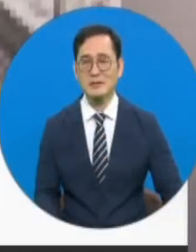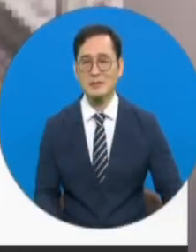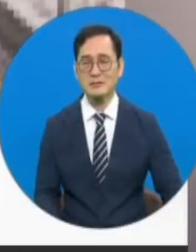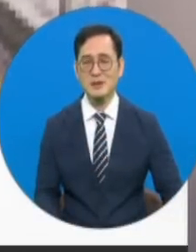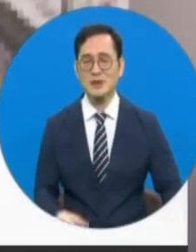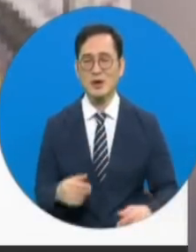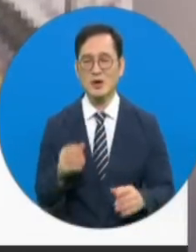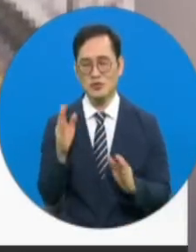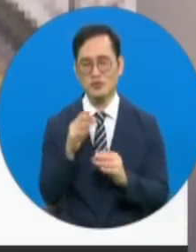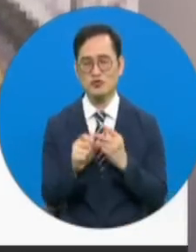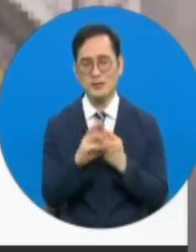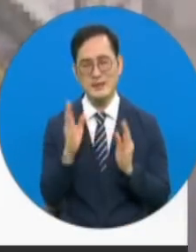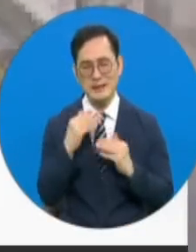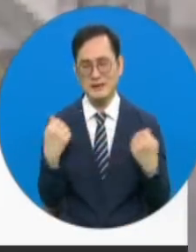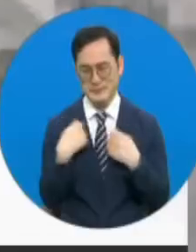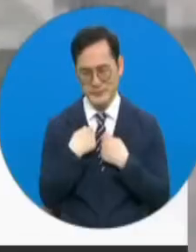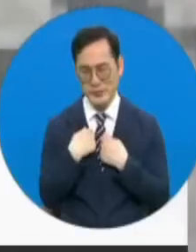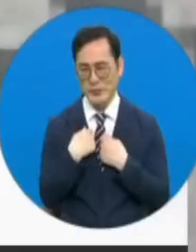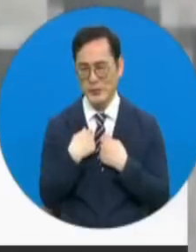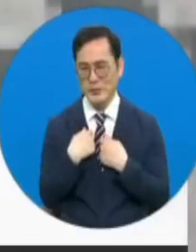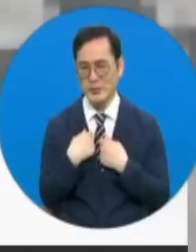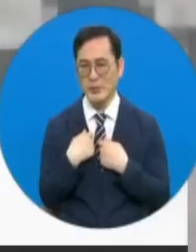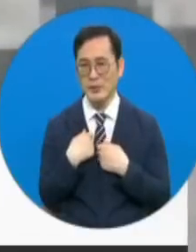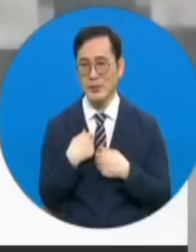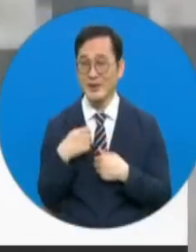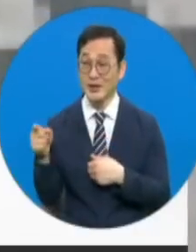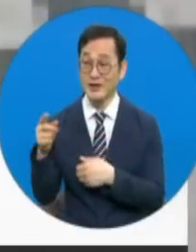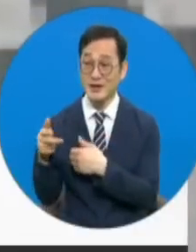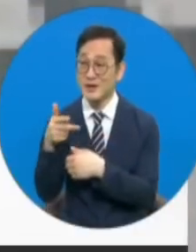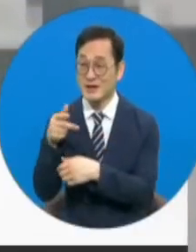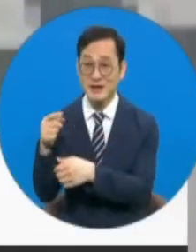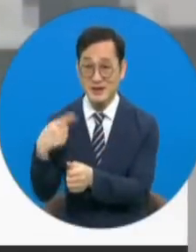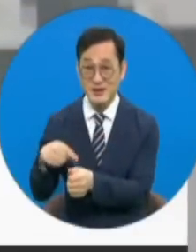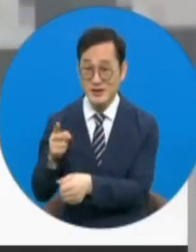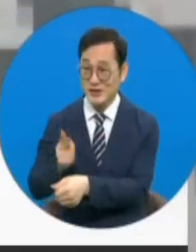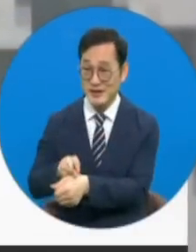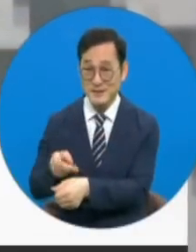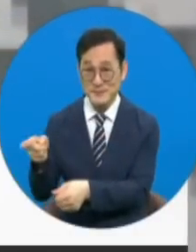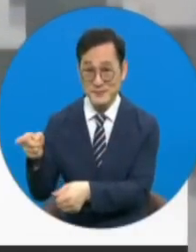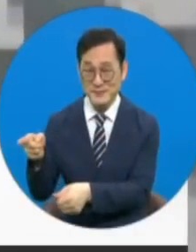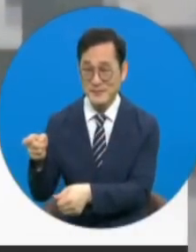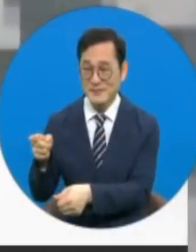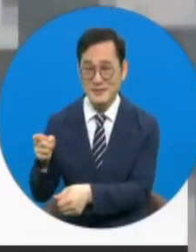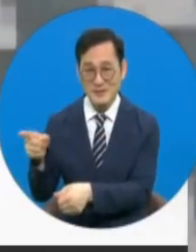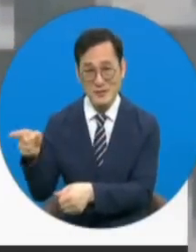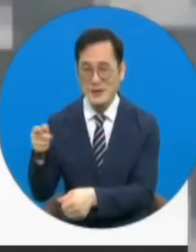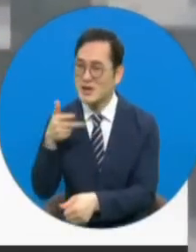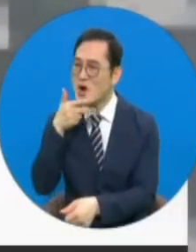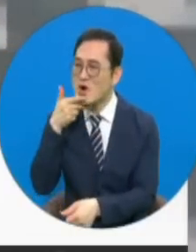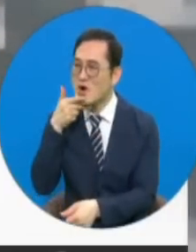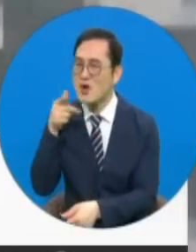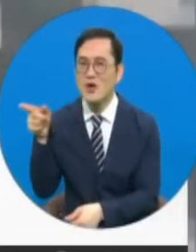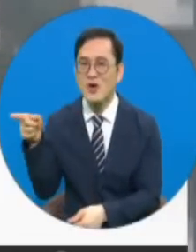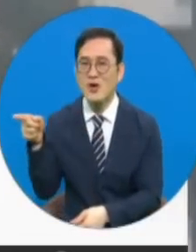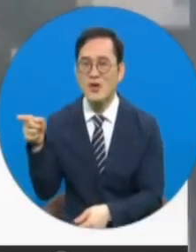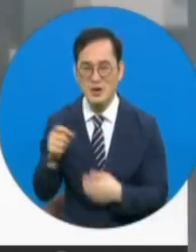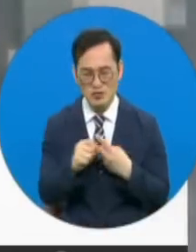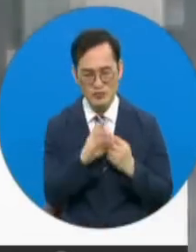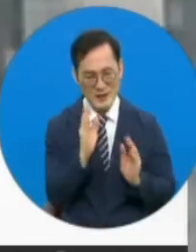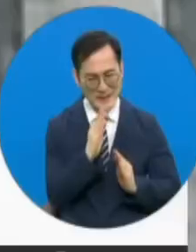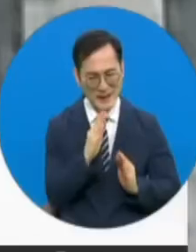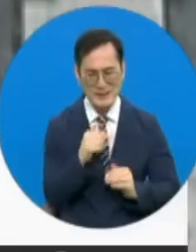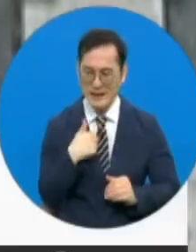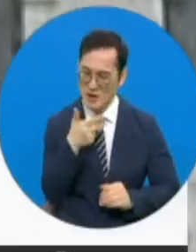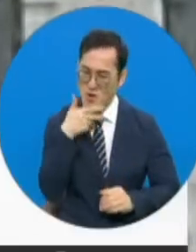또 과외 선생님이 아마 영어 선생님으로 지금 알려져 있단 말이야 그러니까 영어 중학생 뭐 이런